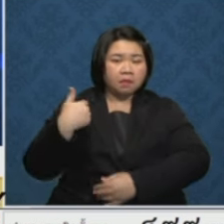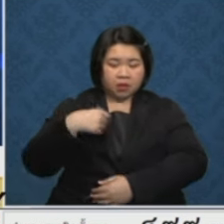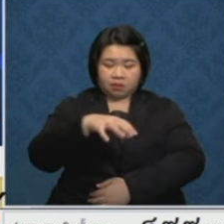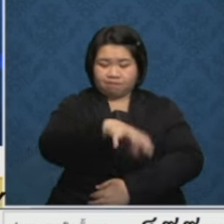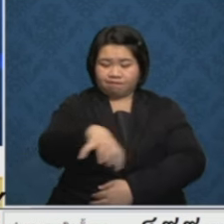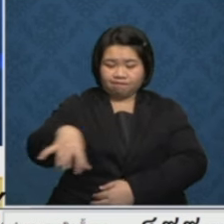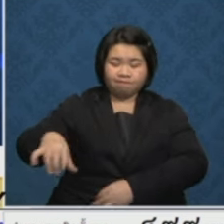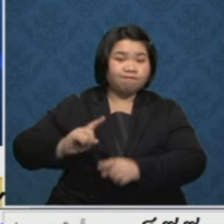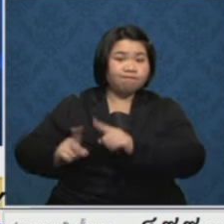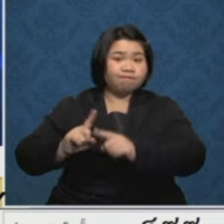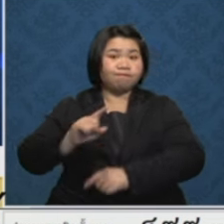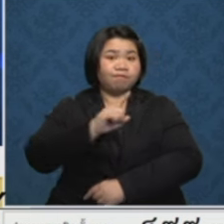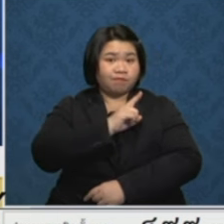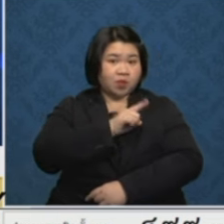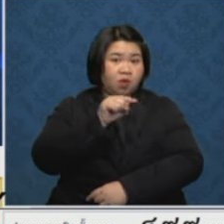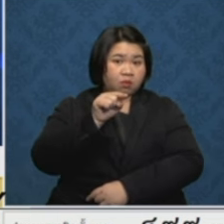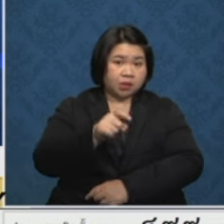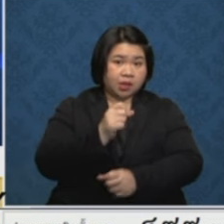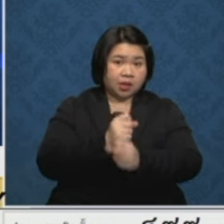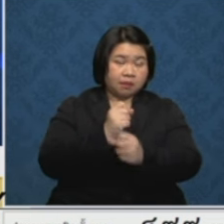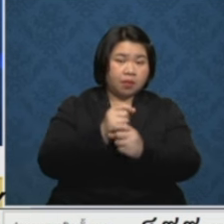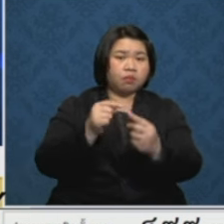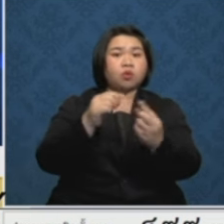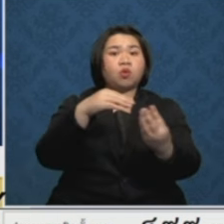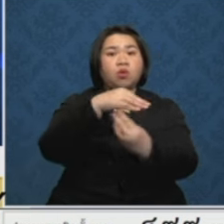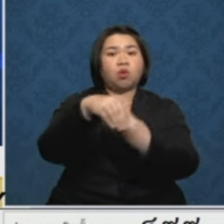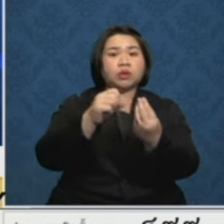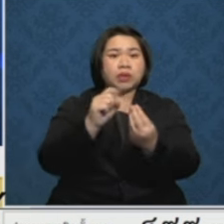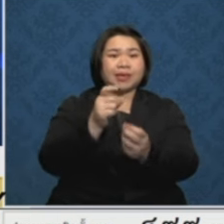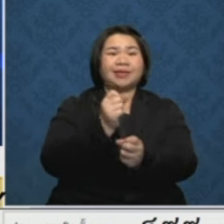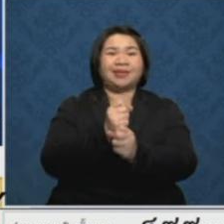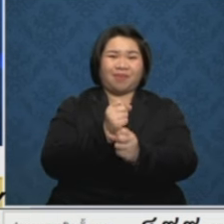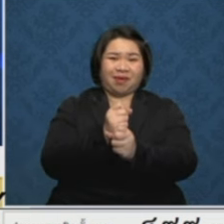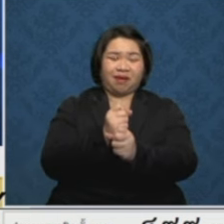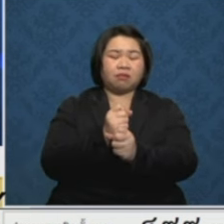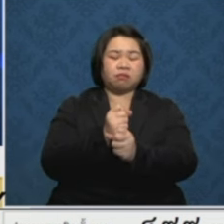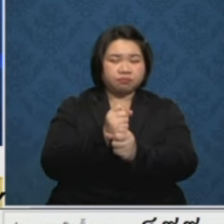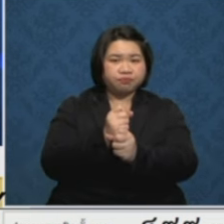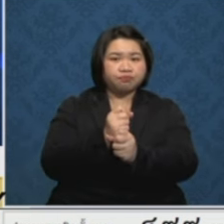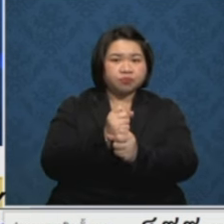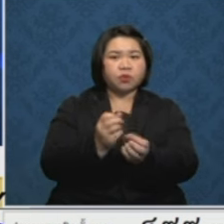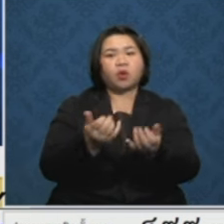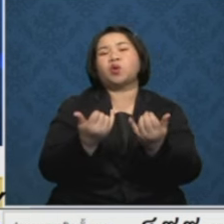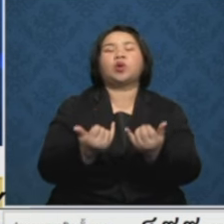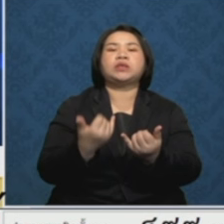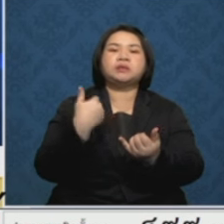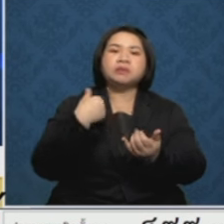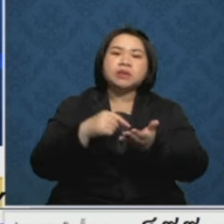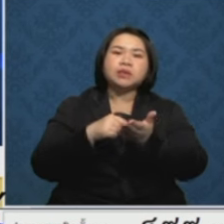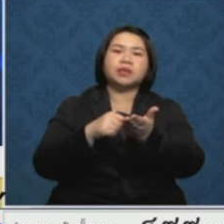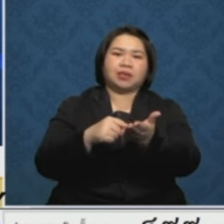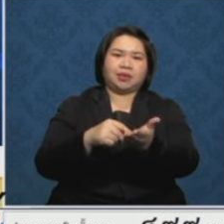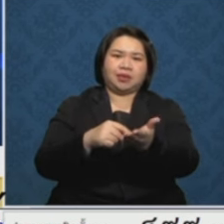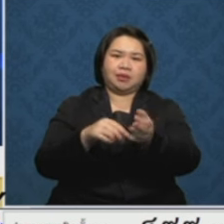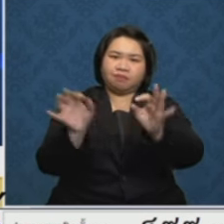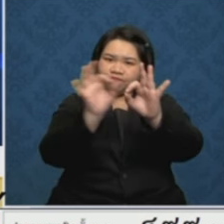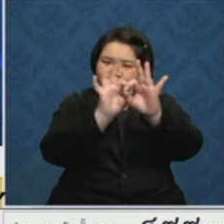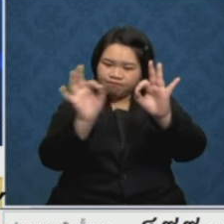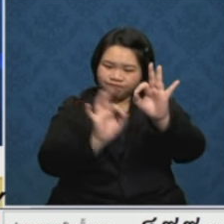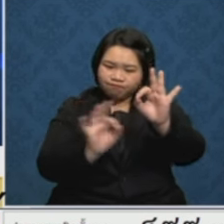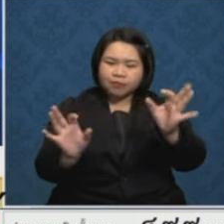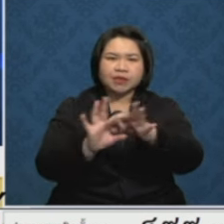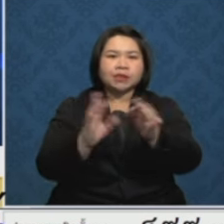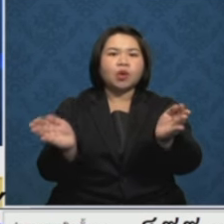ายให้ดำเนินมาตรการกระตุ้นเศรษฐกิจนะคะแล้วก็เลยจำเป็นที่จะต้องเสนอเป็นภาพรวมไว้ในงบกล